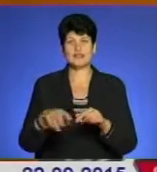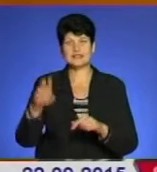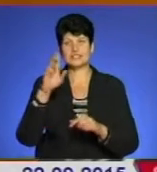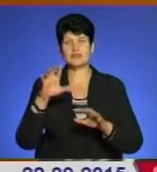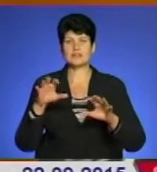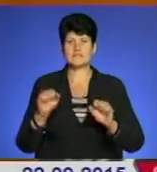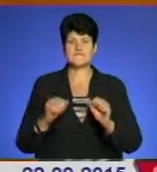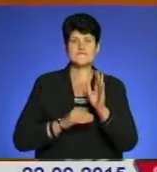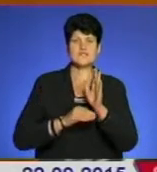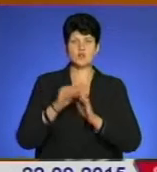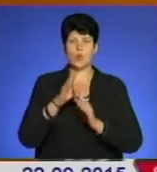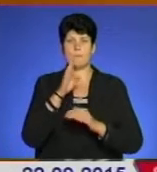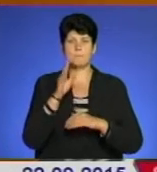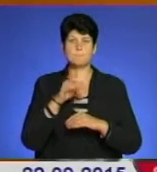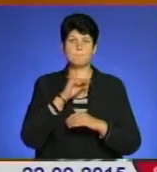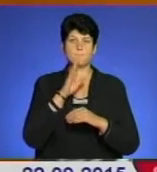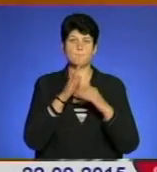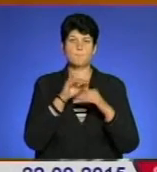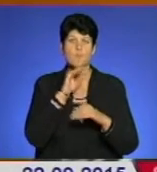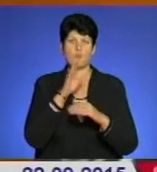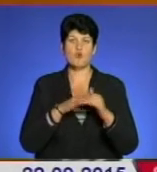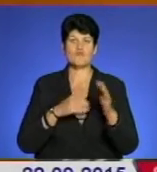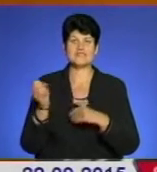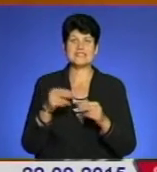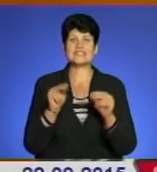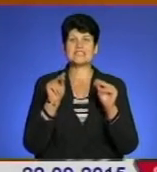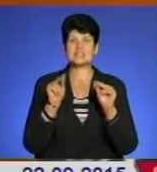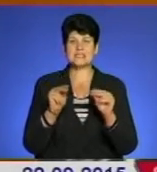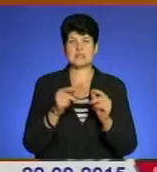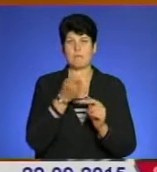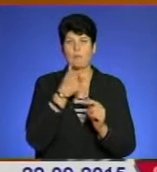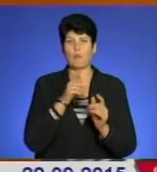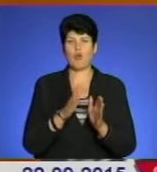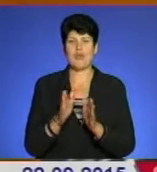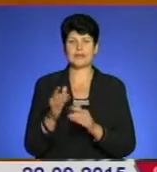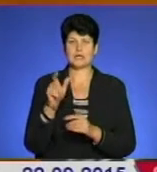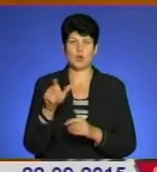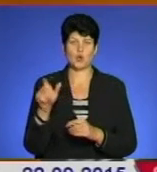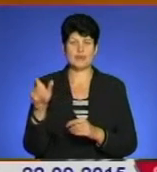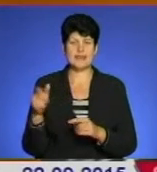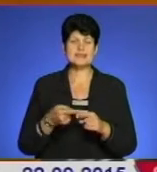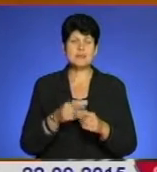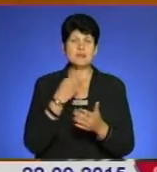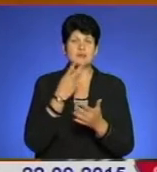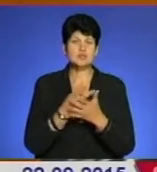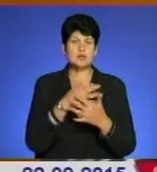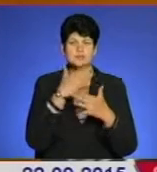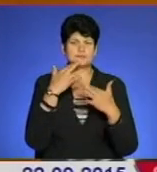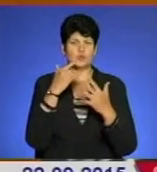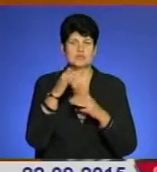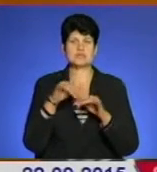влади високопрофесійних, чесних, порядних людей. Тобто це ініціатива передбачає цілий ряд заходів